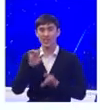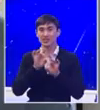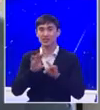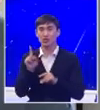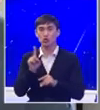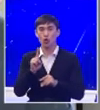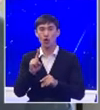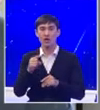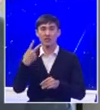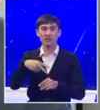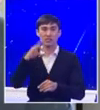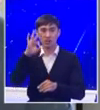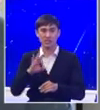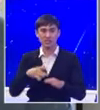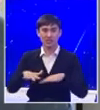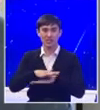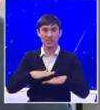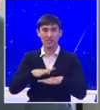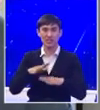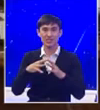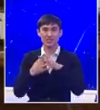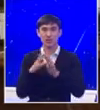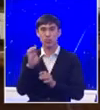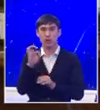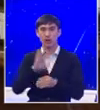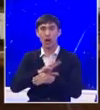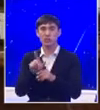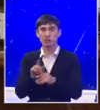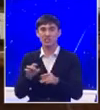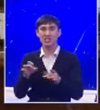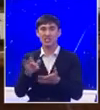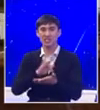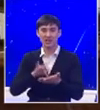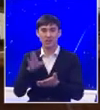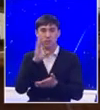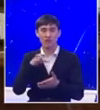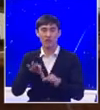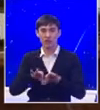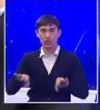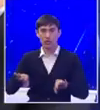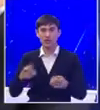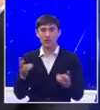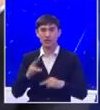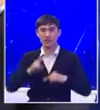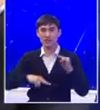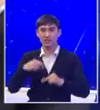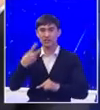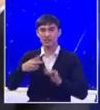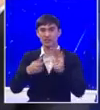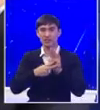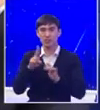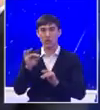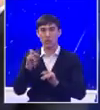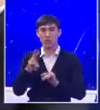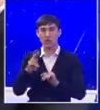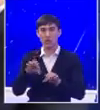что только около 20% населения села Булакты обеспечено централизованной питьевой водой. Необходимо строительство 28 километров